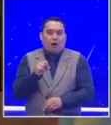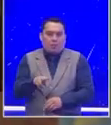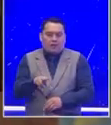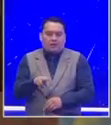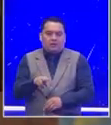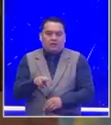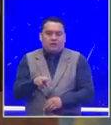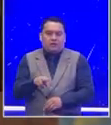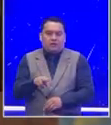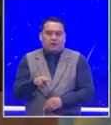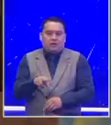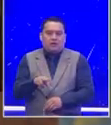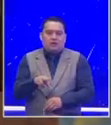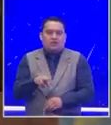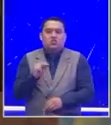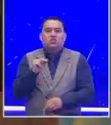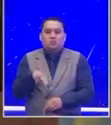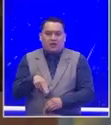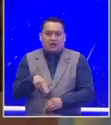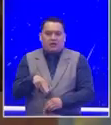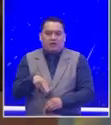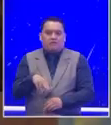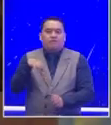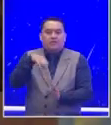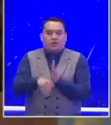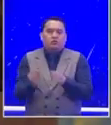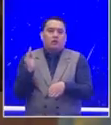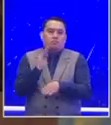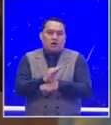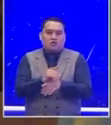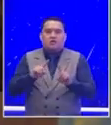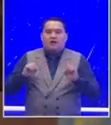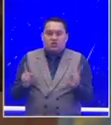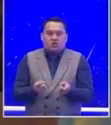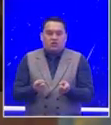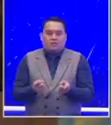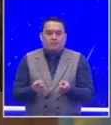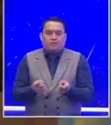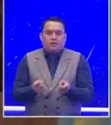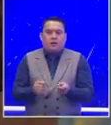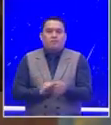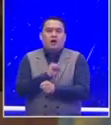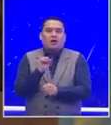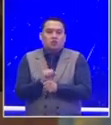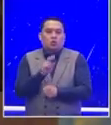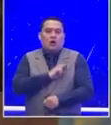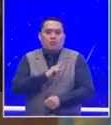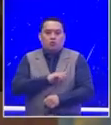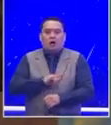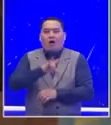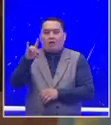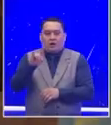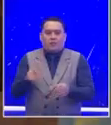текущего года на период чрезвычайного положения введены дополнительные ограничения. Приостановлена работа